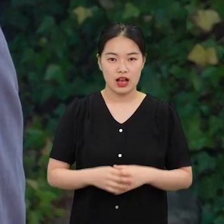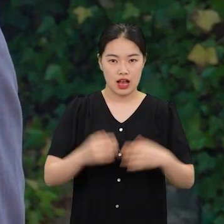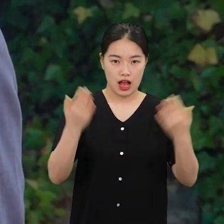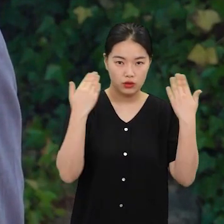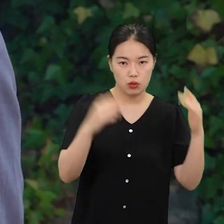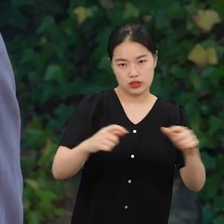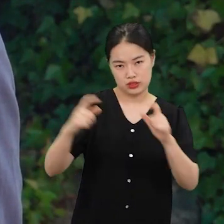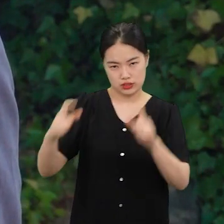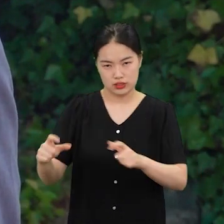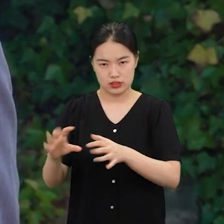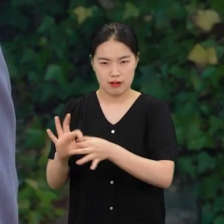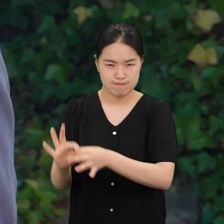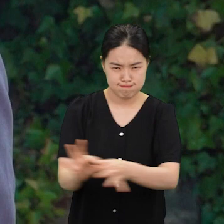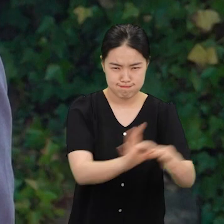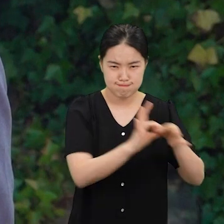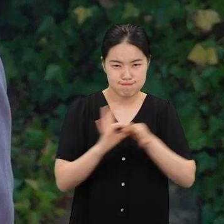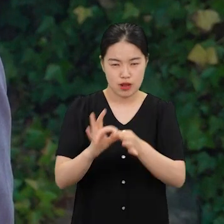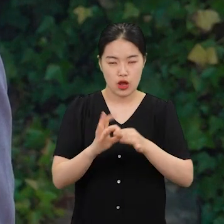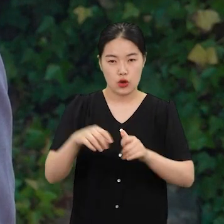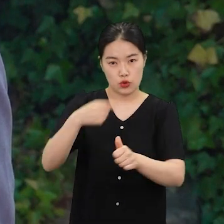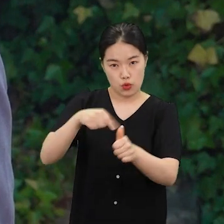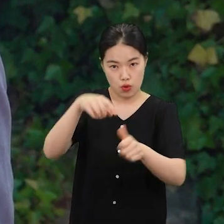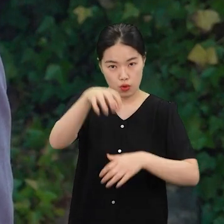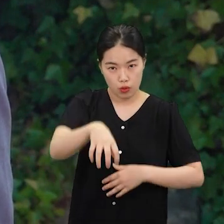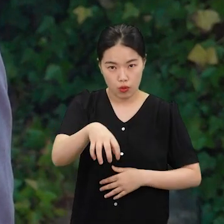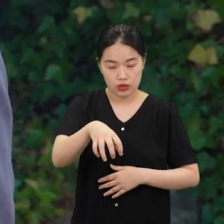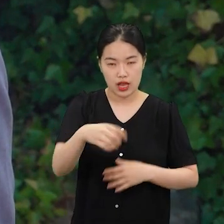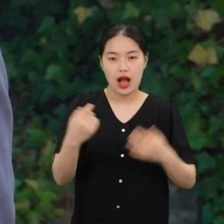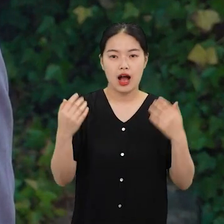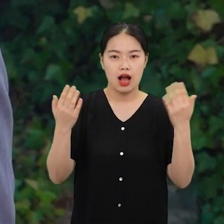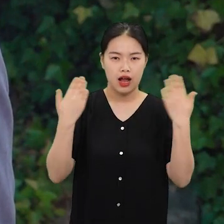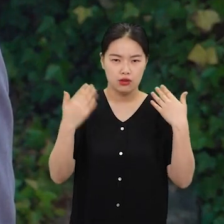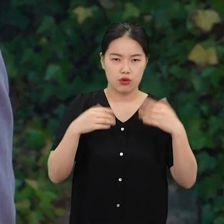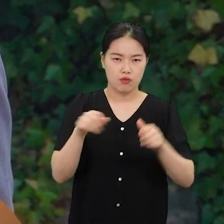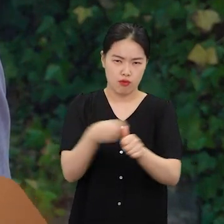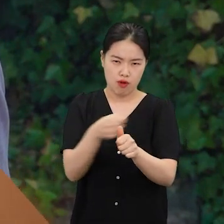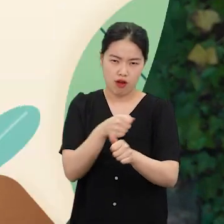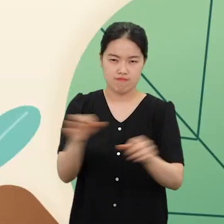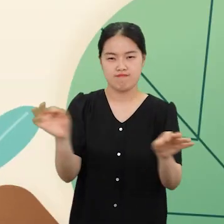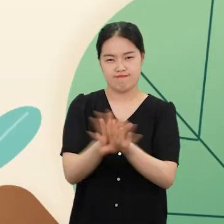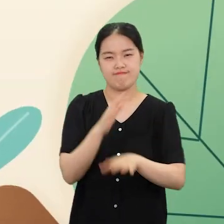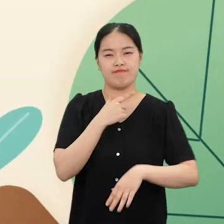긴밀한 협력을 통해 우리 교육 현장에서 학교폭력이 조속히 사라지길 기대합니다.